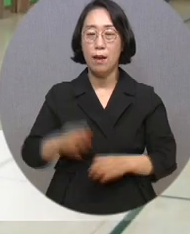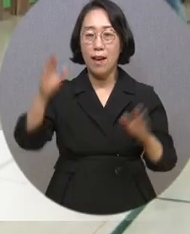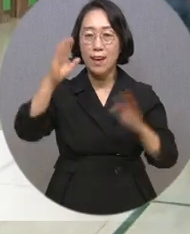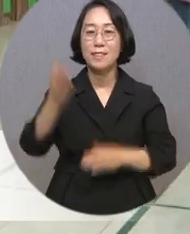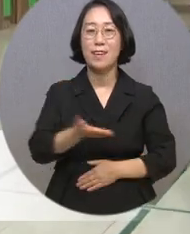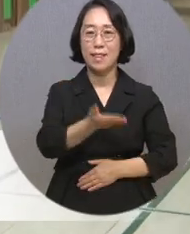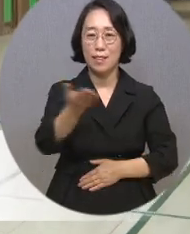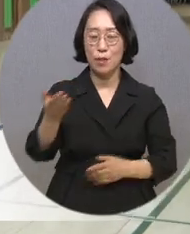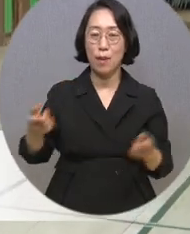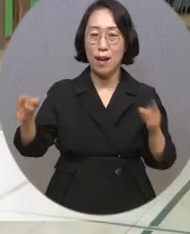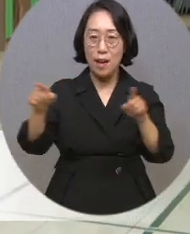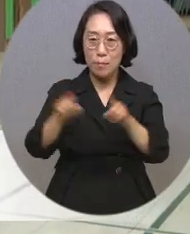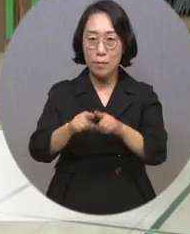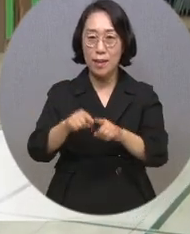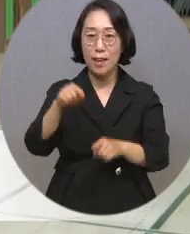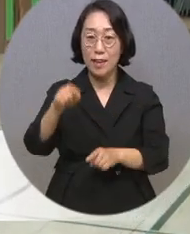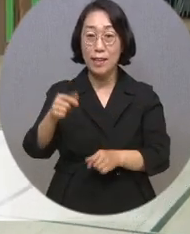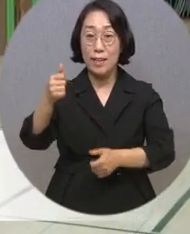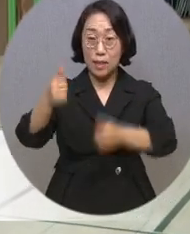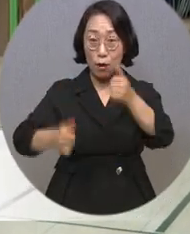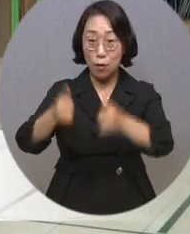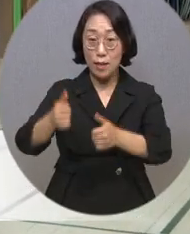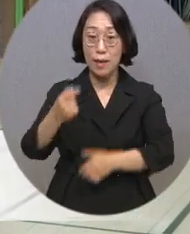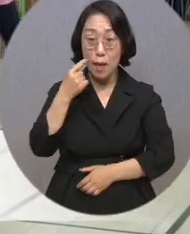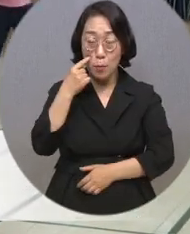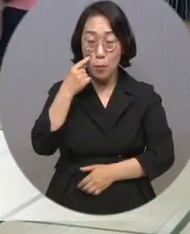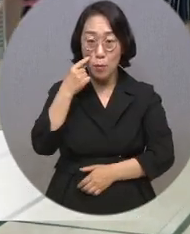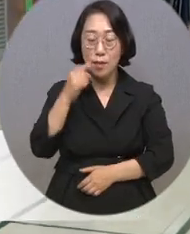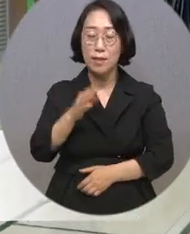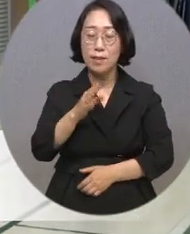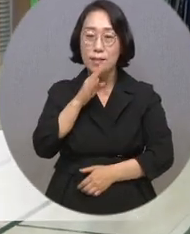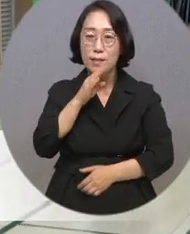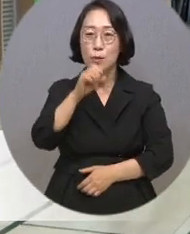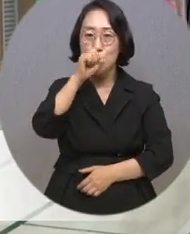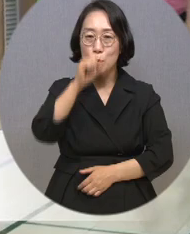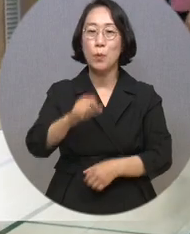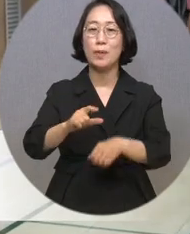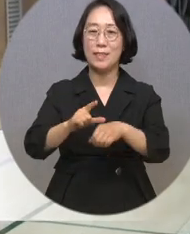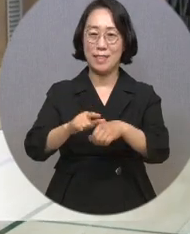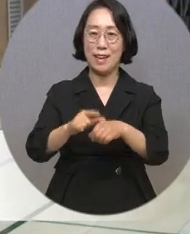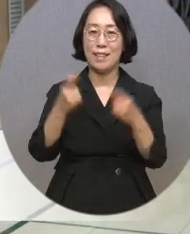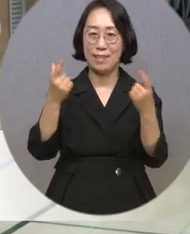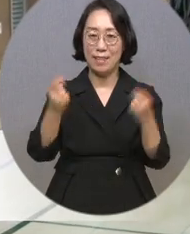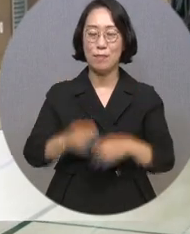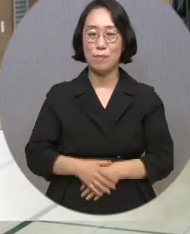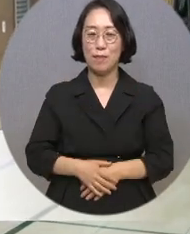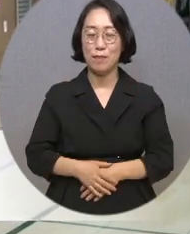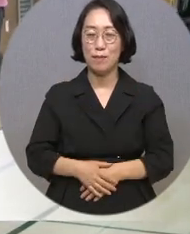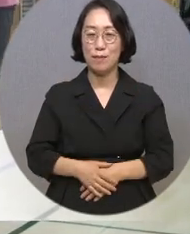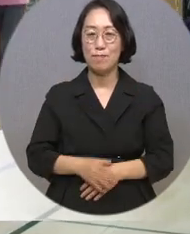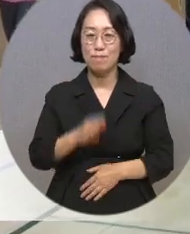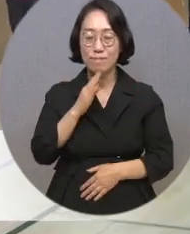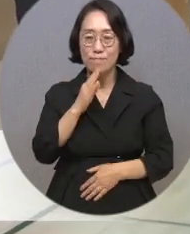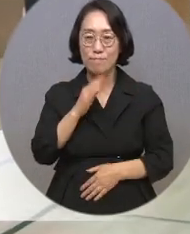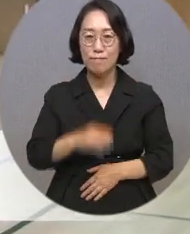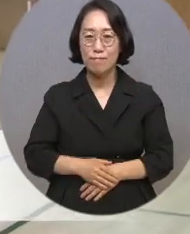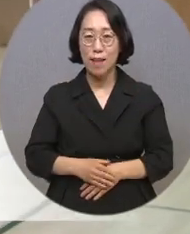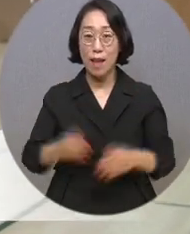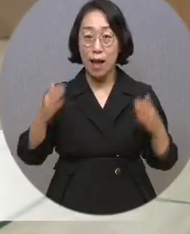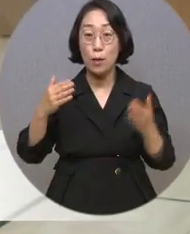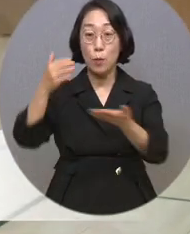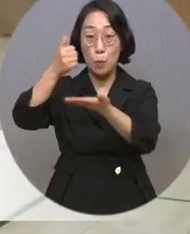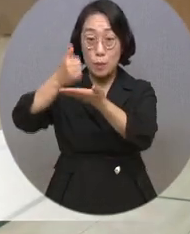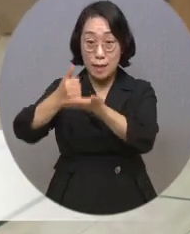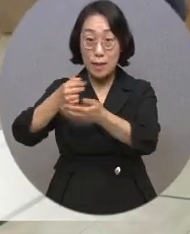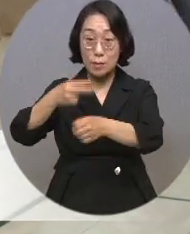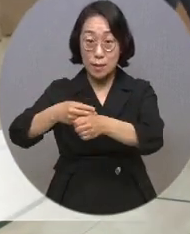학생들과 함께 보치아 하니까 참 좋은 시간이 됩니다. 그리고 교장